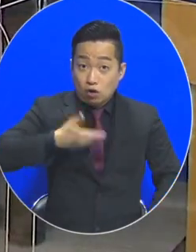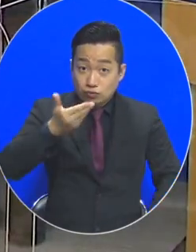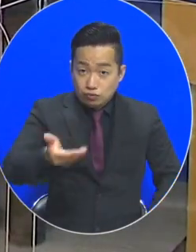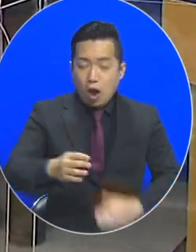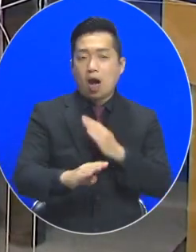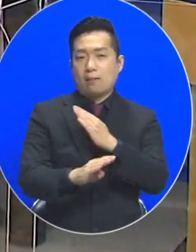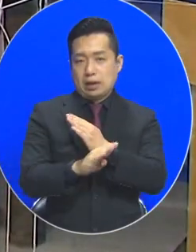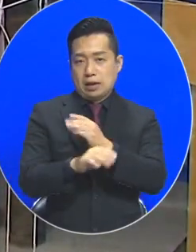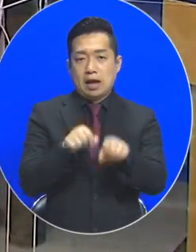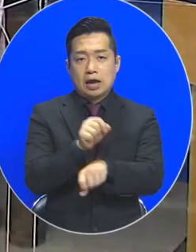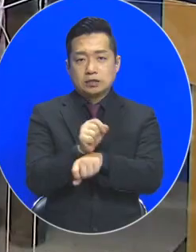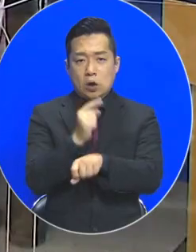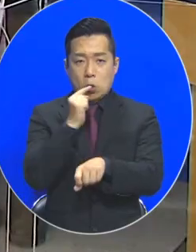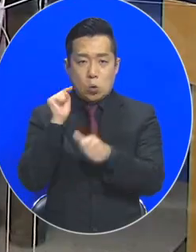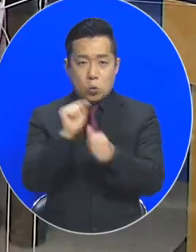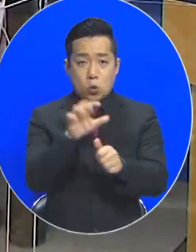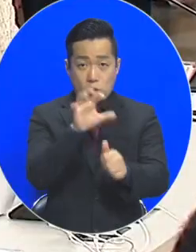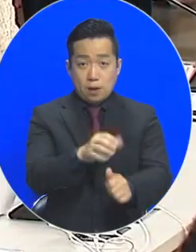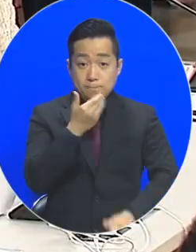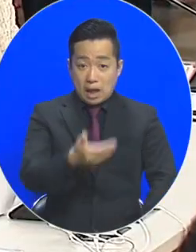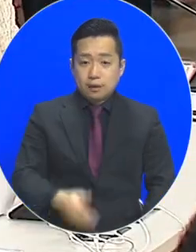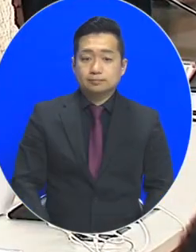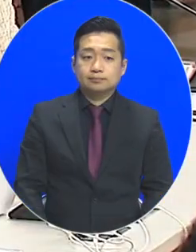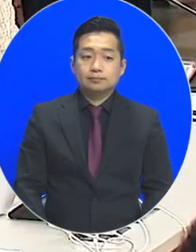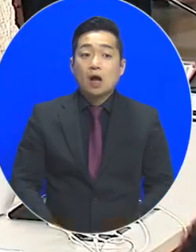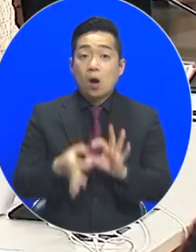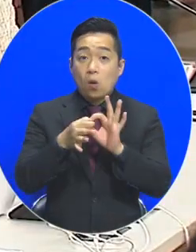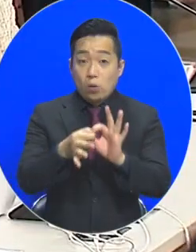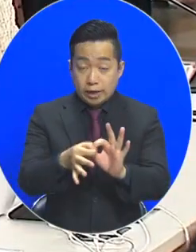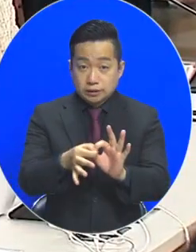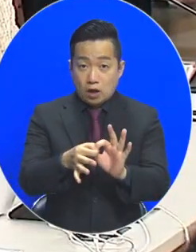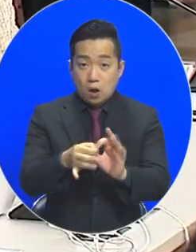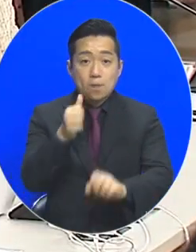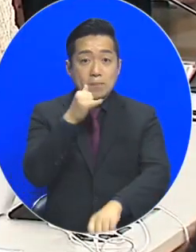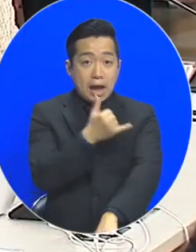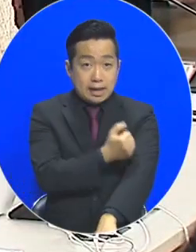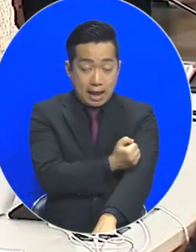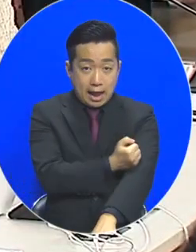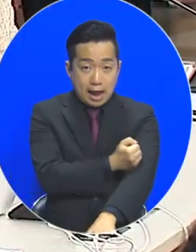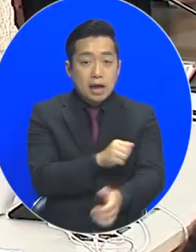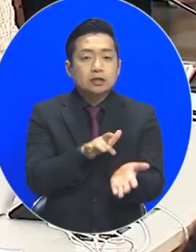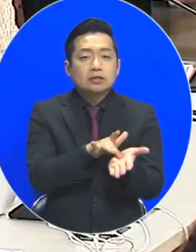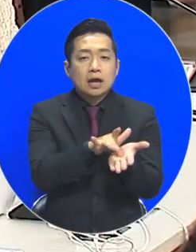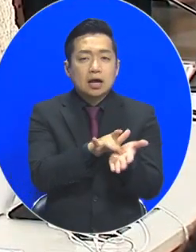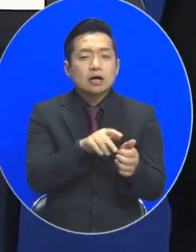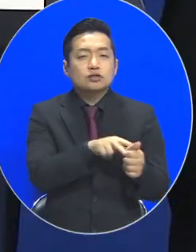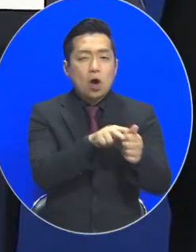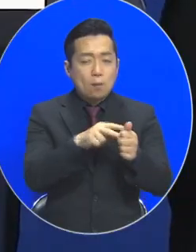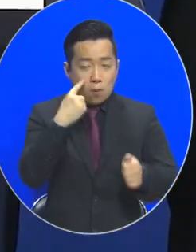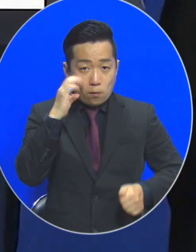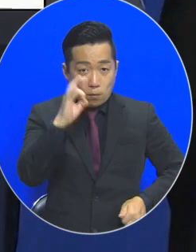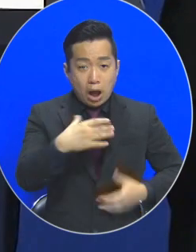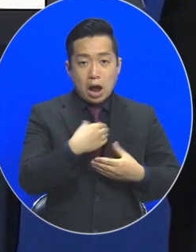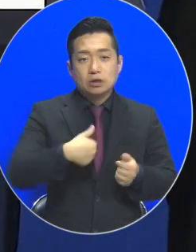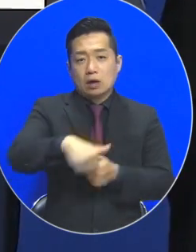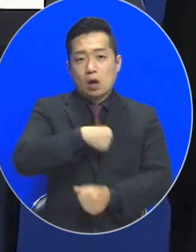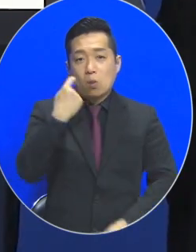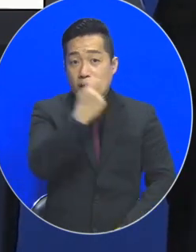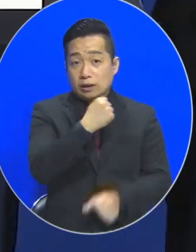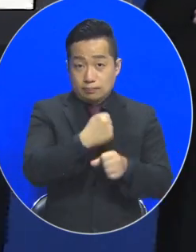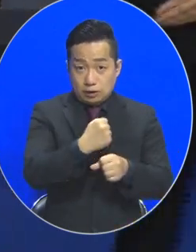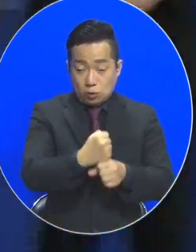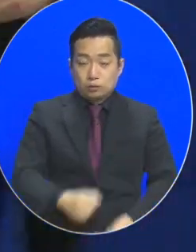금지 등 행정 조치를 시행합니다. 이와 함께 마약류 취급 정보를 안내해 안전 사용 환경을